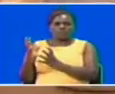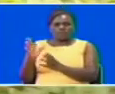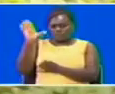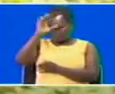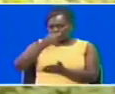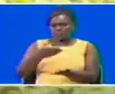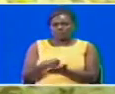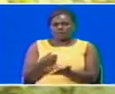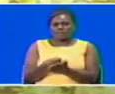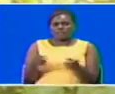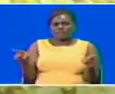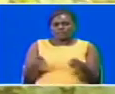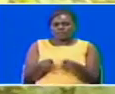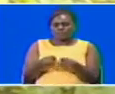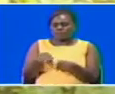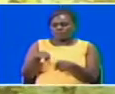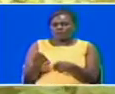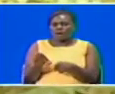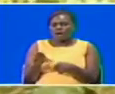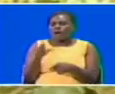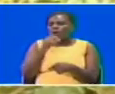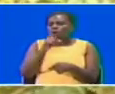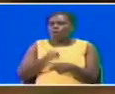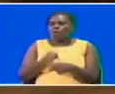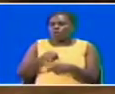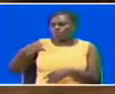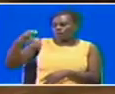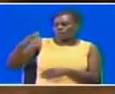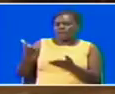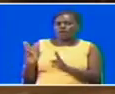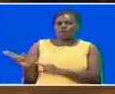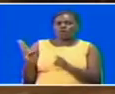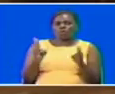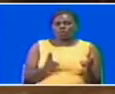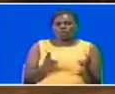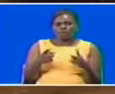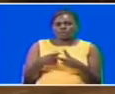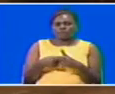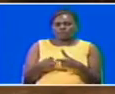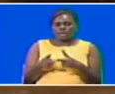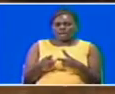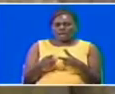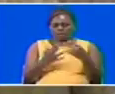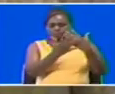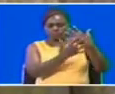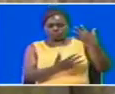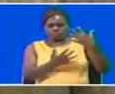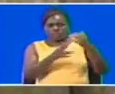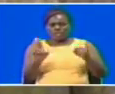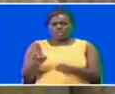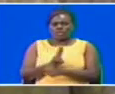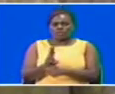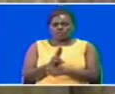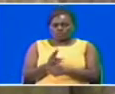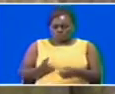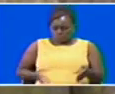Wa fedha aidha ametimiza Umri wa kubalege na hilivyo kawaida ameanza kuona hedhi zake anatumia